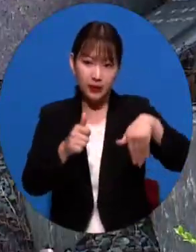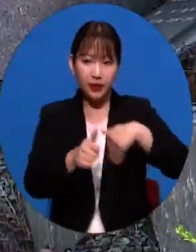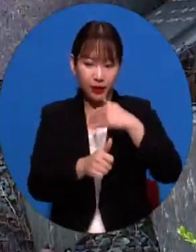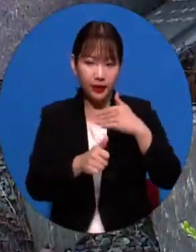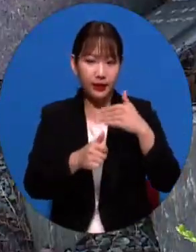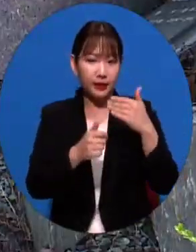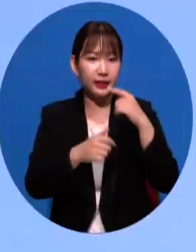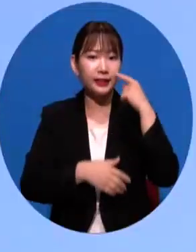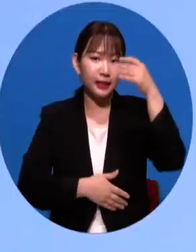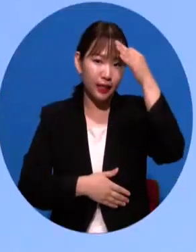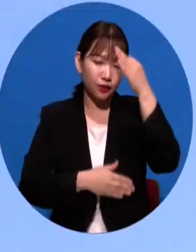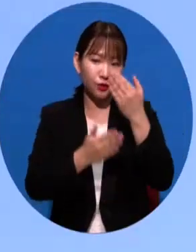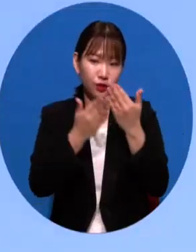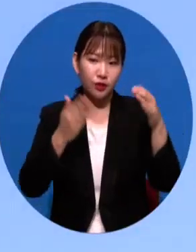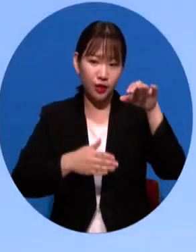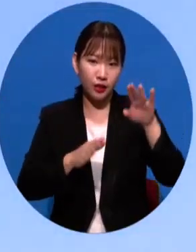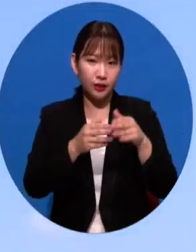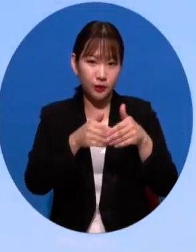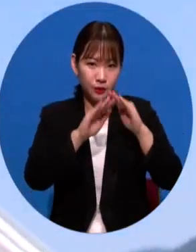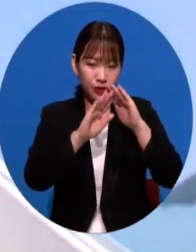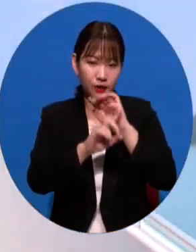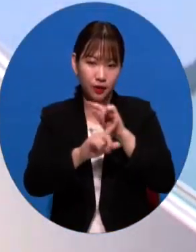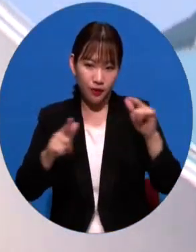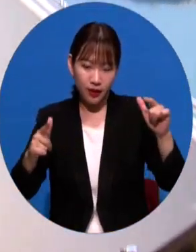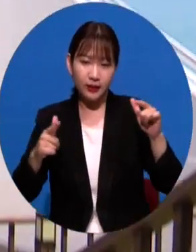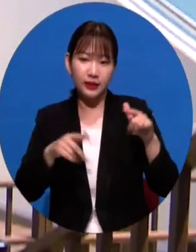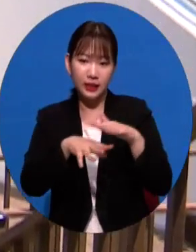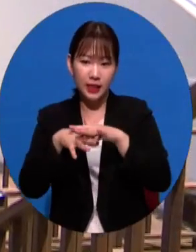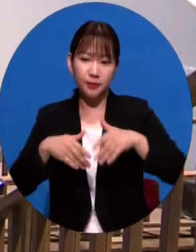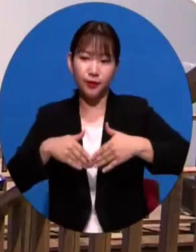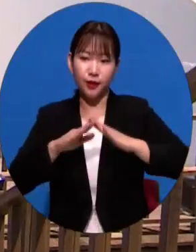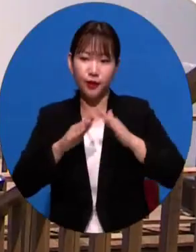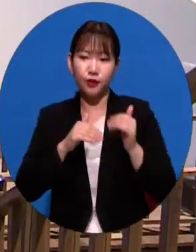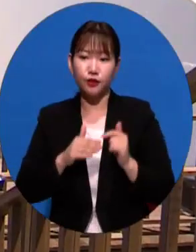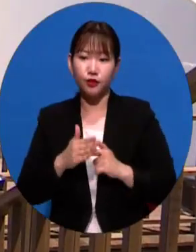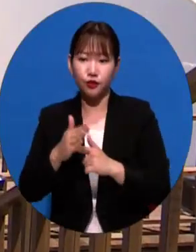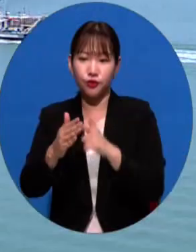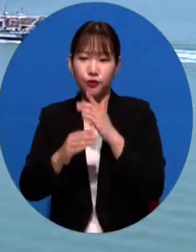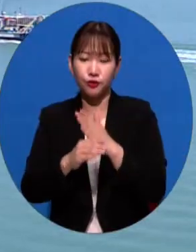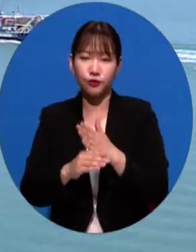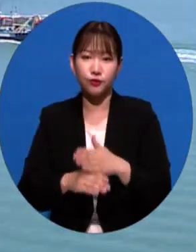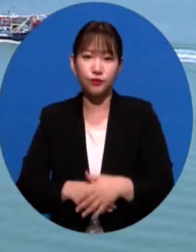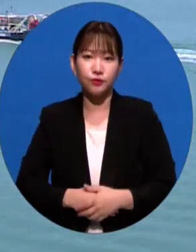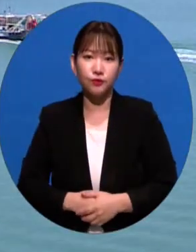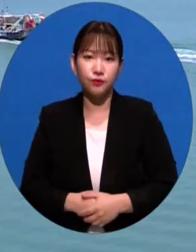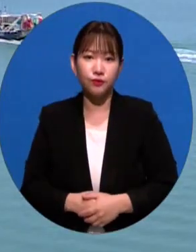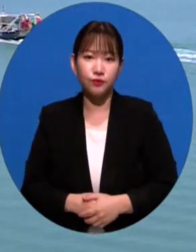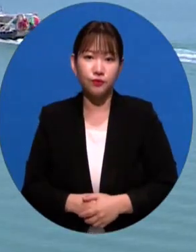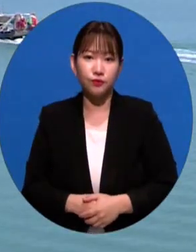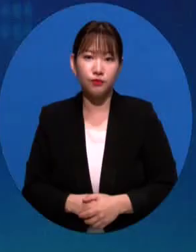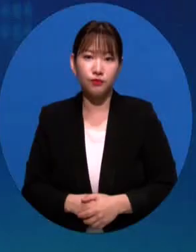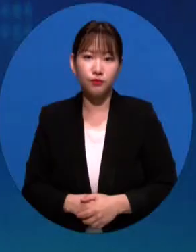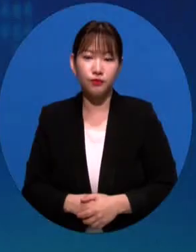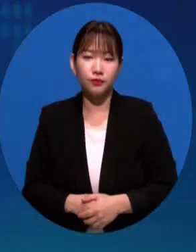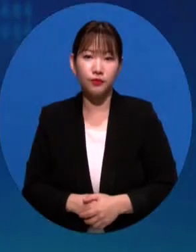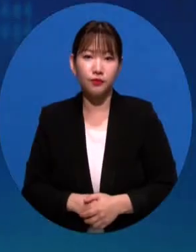전시관 조성 등 다양한 관광 인프라 구축도 추진되고 있습니다. MBC 뉴스 최다운입니다.